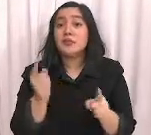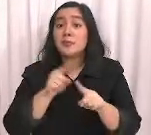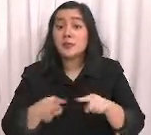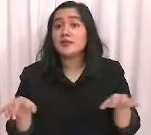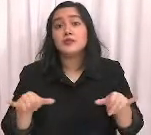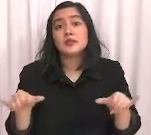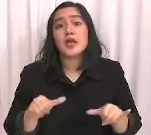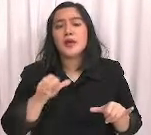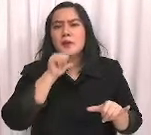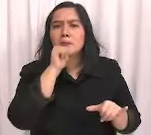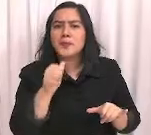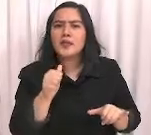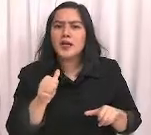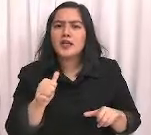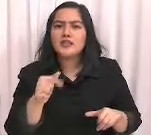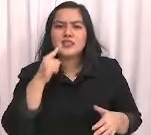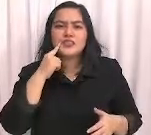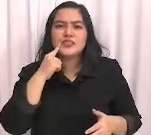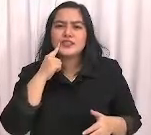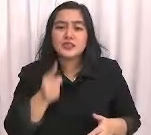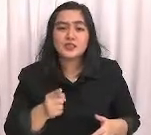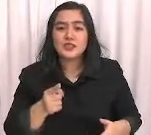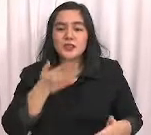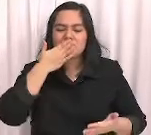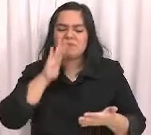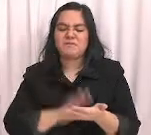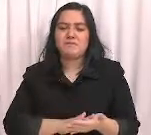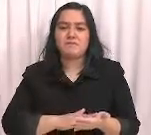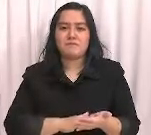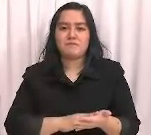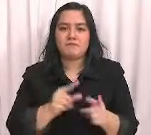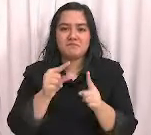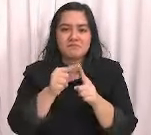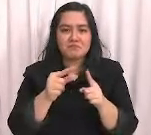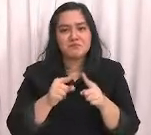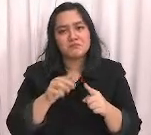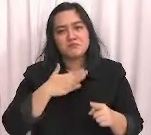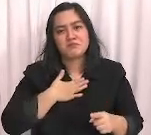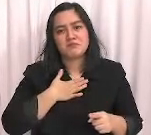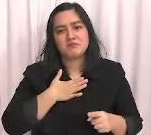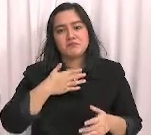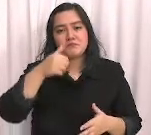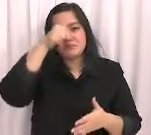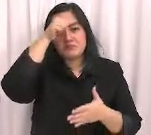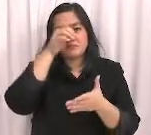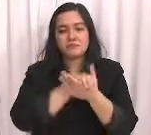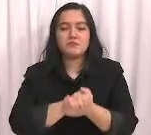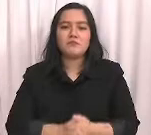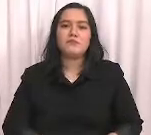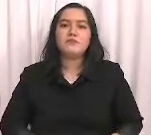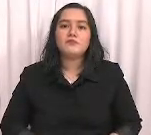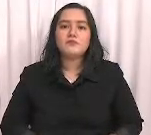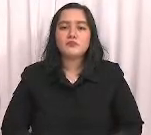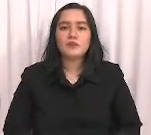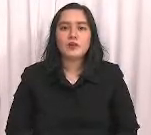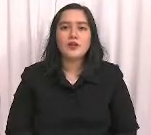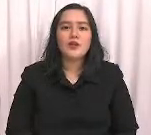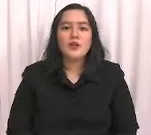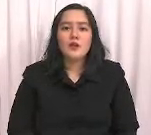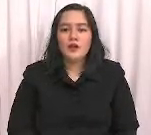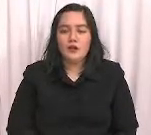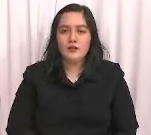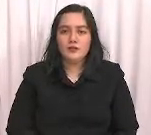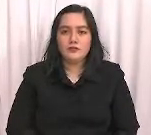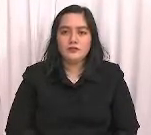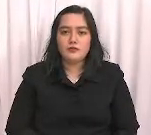nung husband mo, hindi mo malalaman na nasasaktan mo na siya. Alam mo yun, Pastor? Parang, hindi